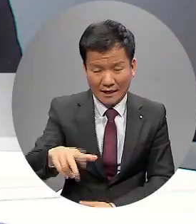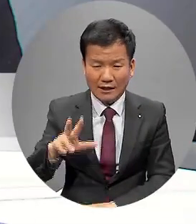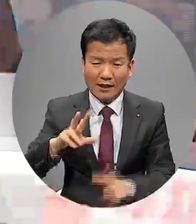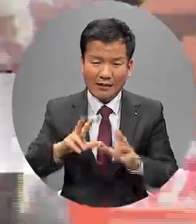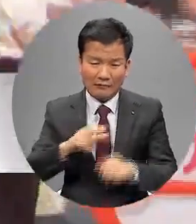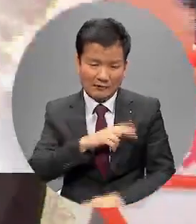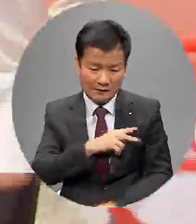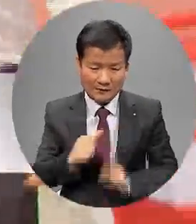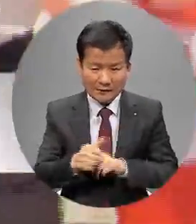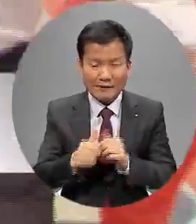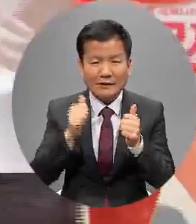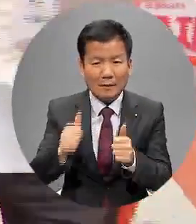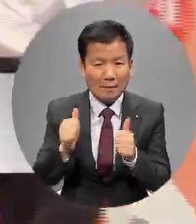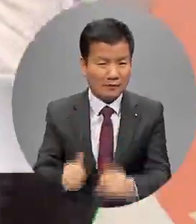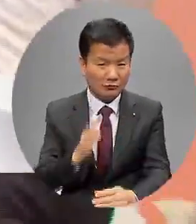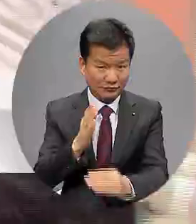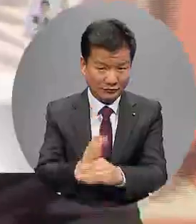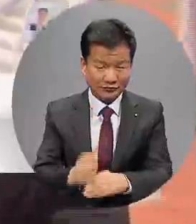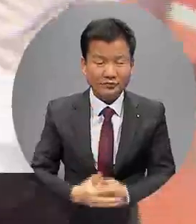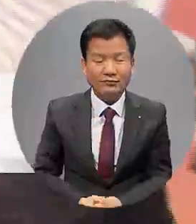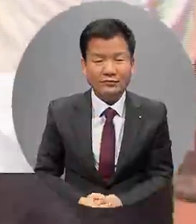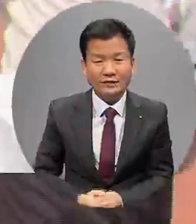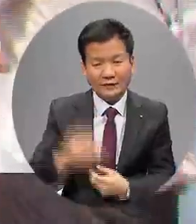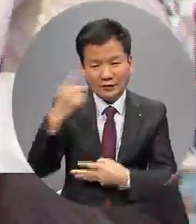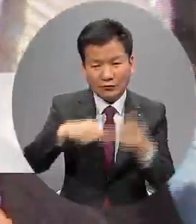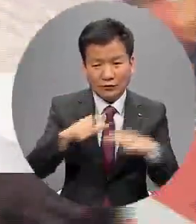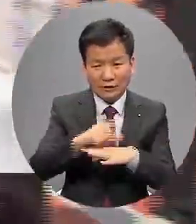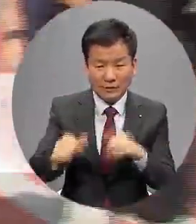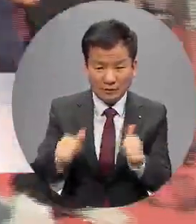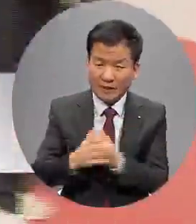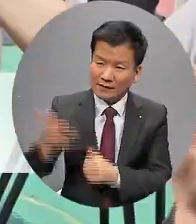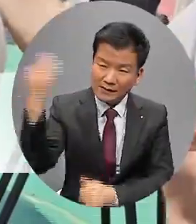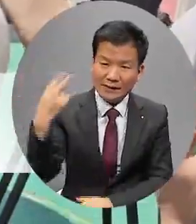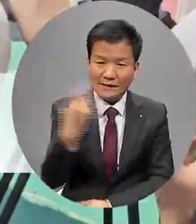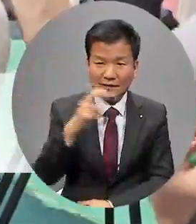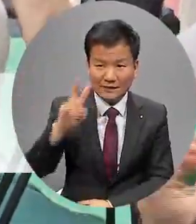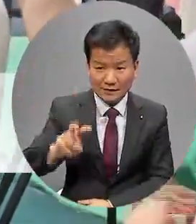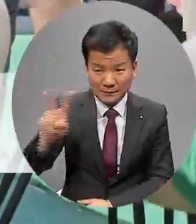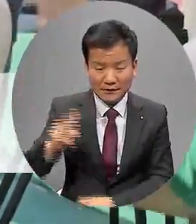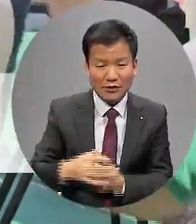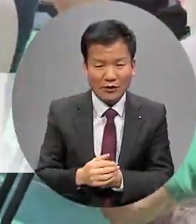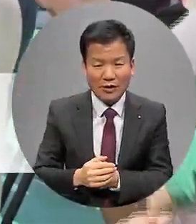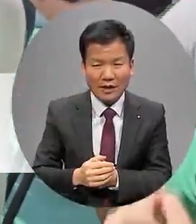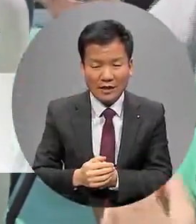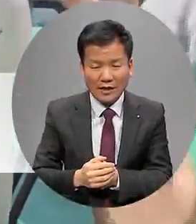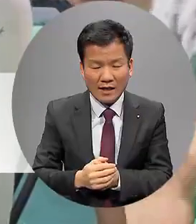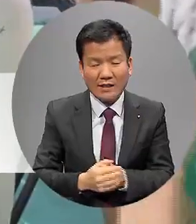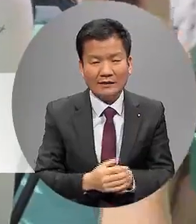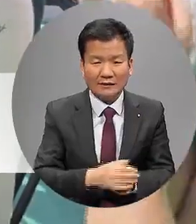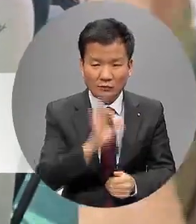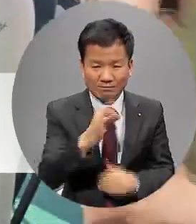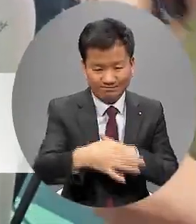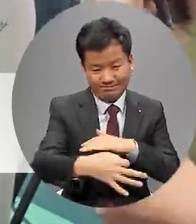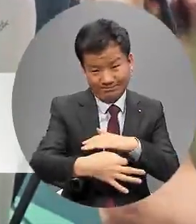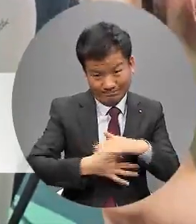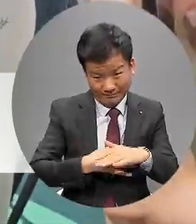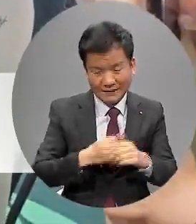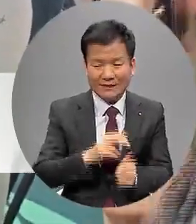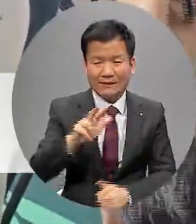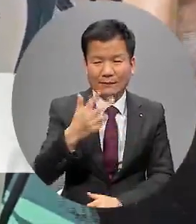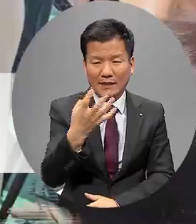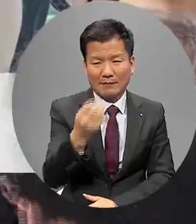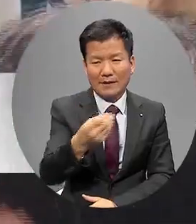부의장의 재판에 넘겨졌습니다 청주 지검은 지난 2022년 민원인으로부터 청탁과 함께